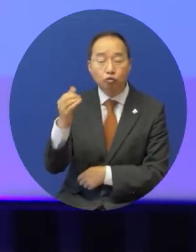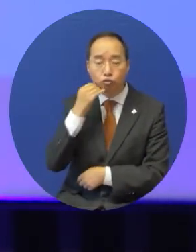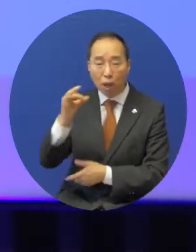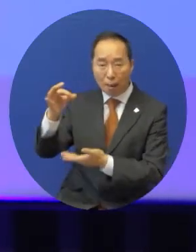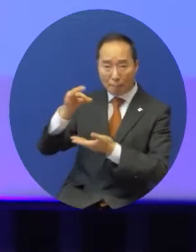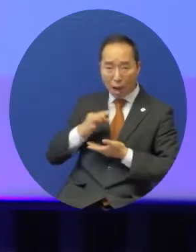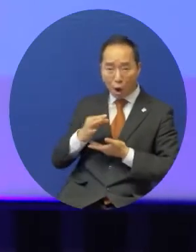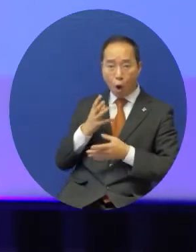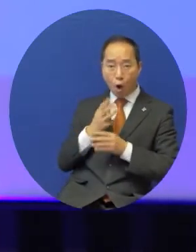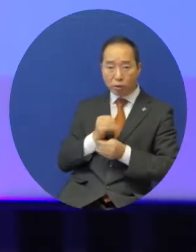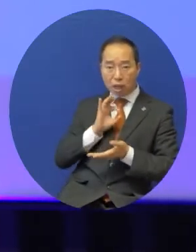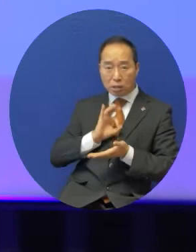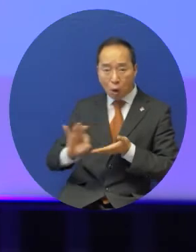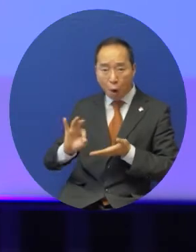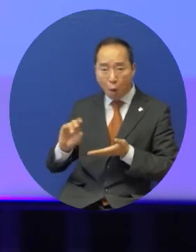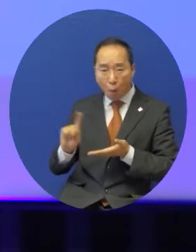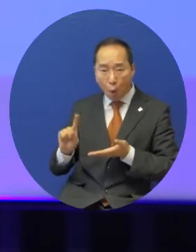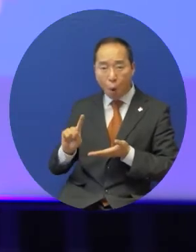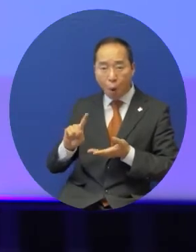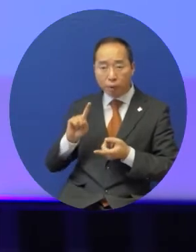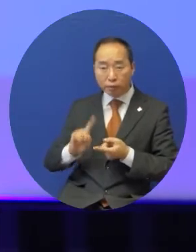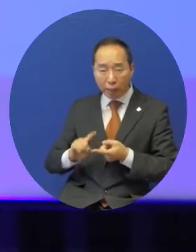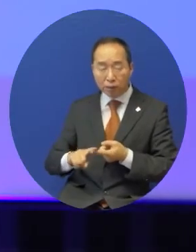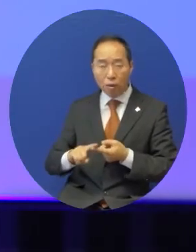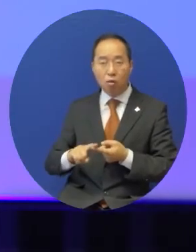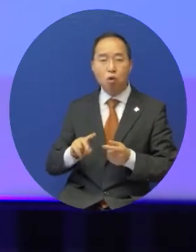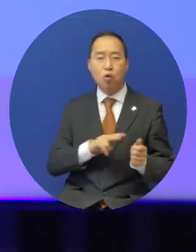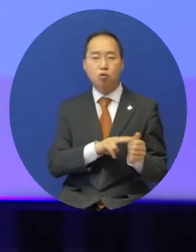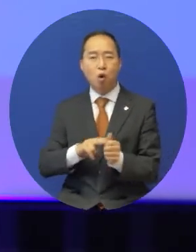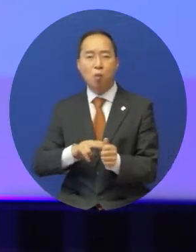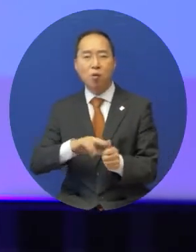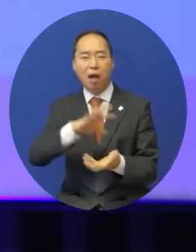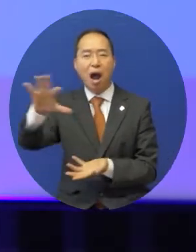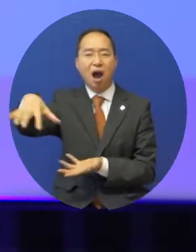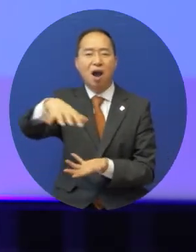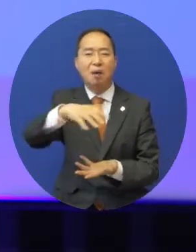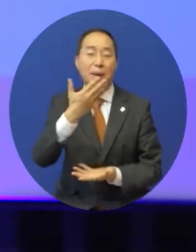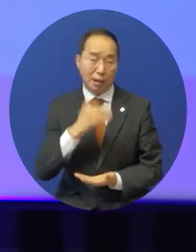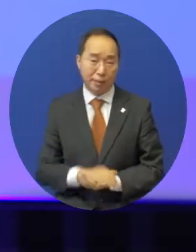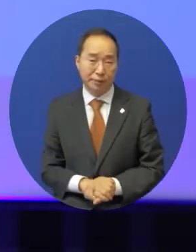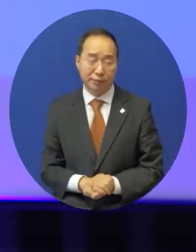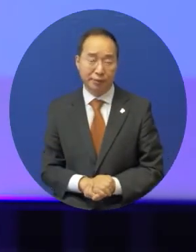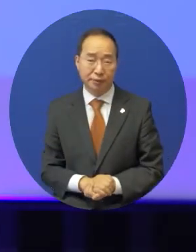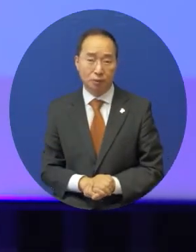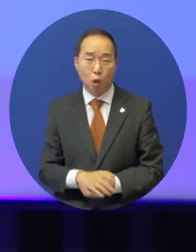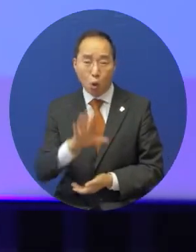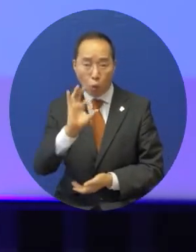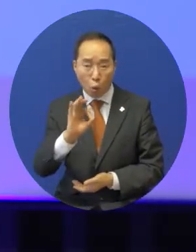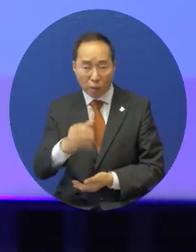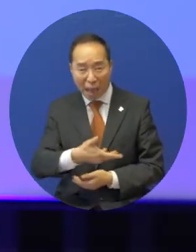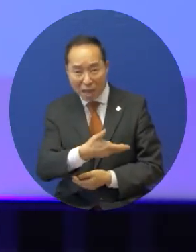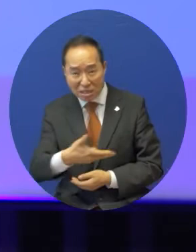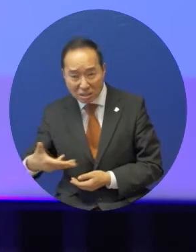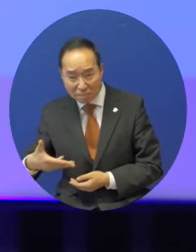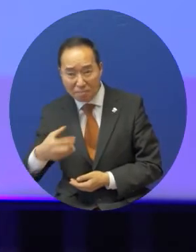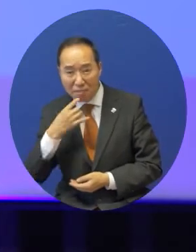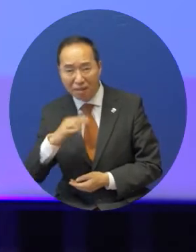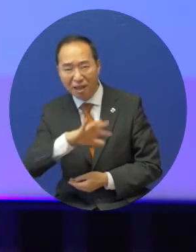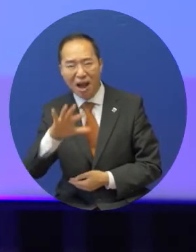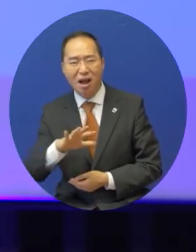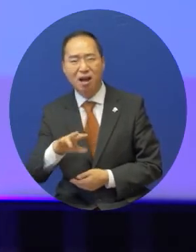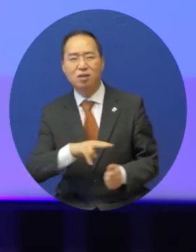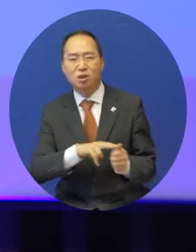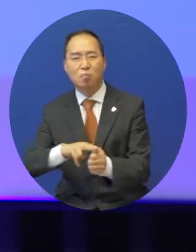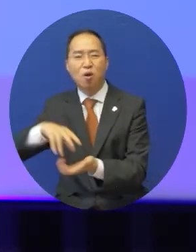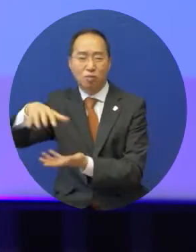머니를 받아서 어디에 언제 어떻게 썼다라고 하는 물론 그 민간 정보는 빼고 그 돈의